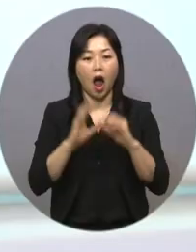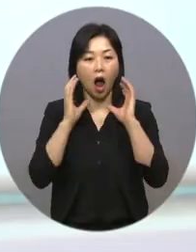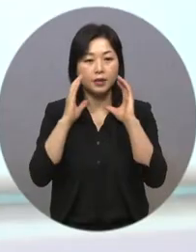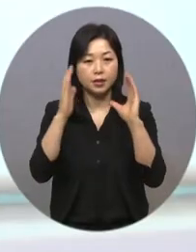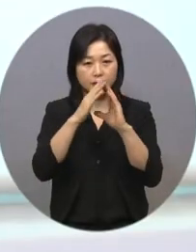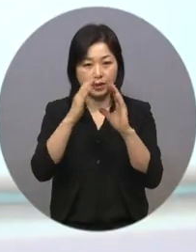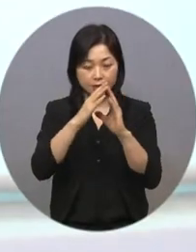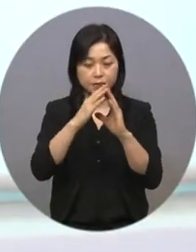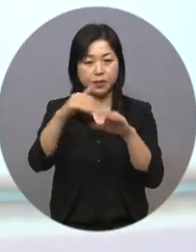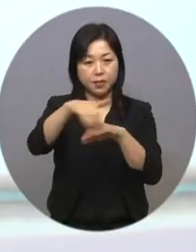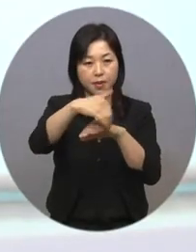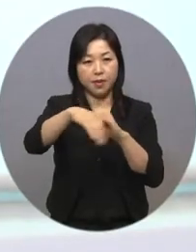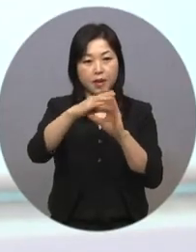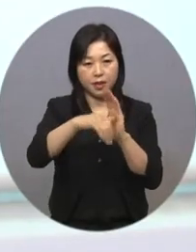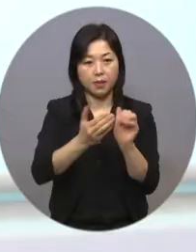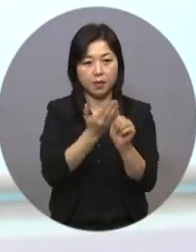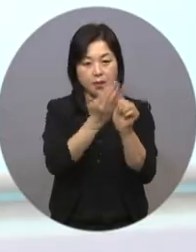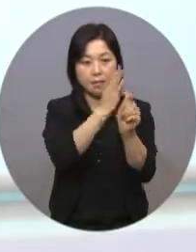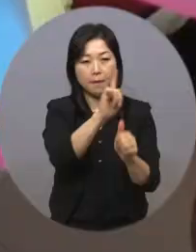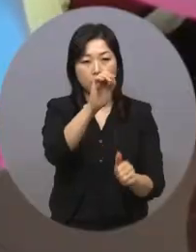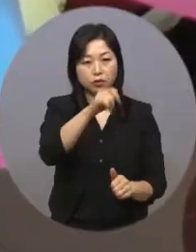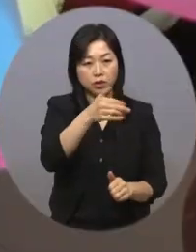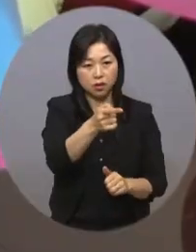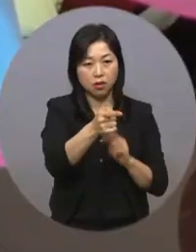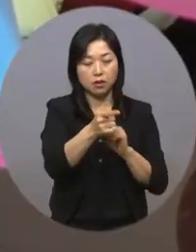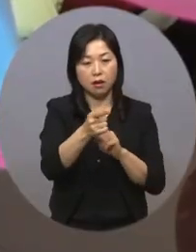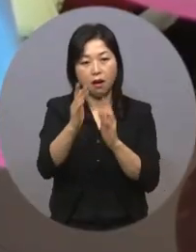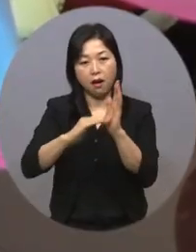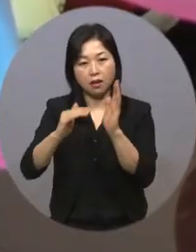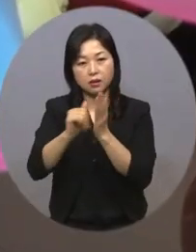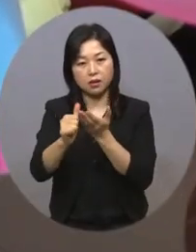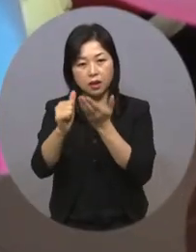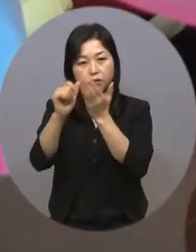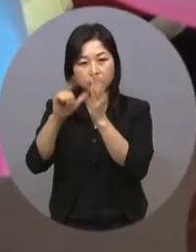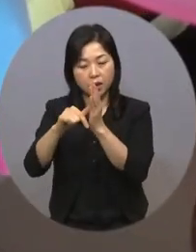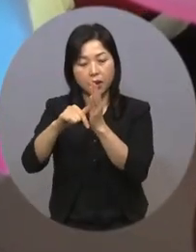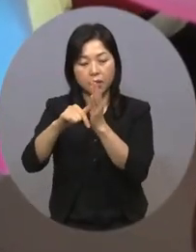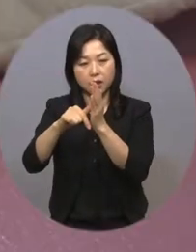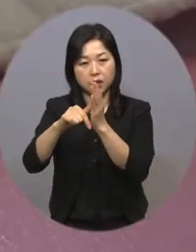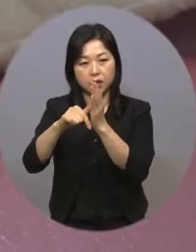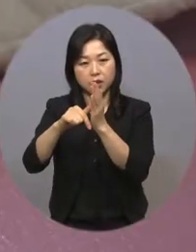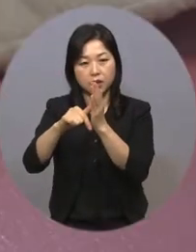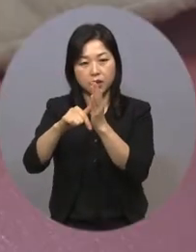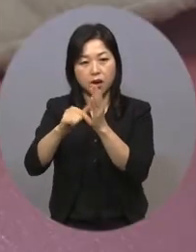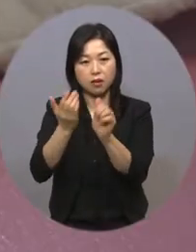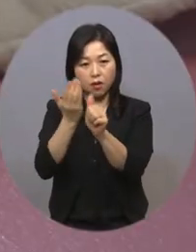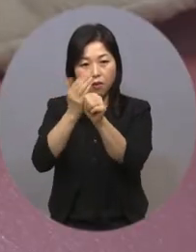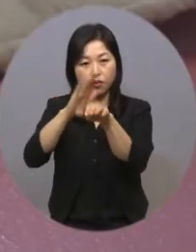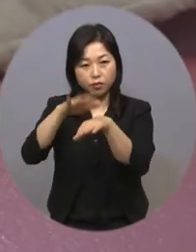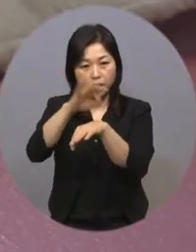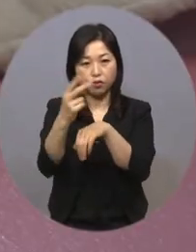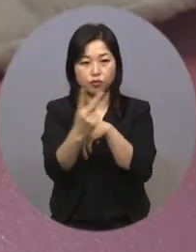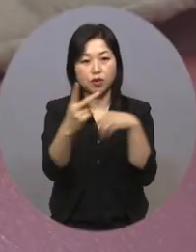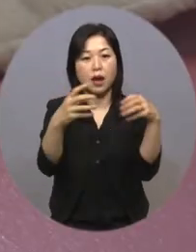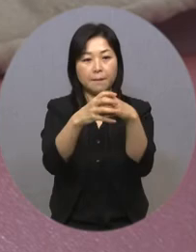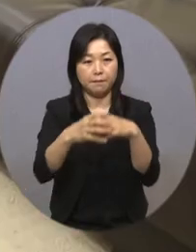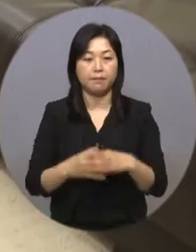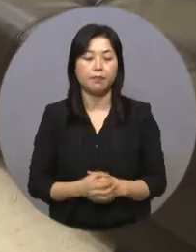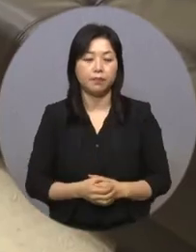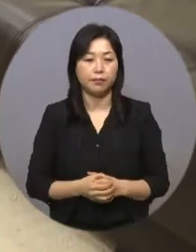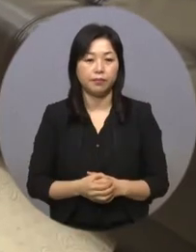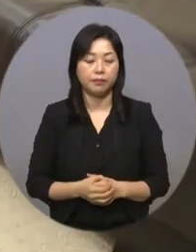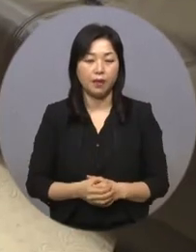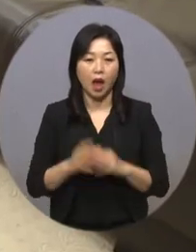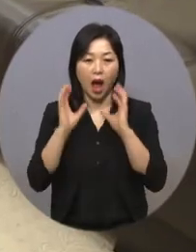이용할 때 받는 보육료 바우처 와 가정 양육 때 받는 양육수당을 통합한 수당 입니다 영아